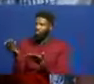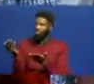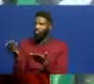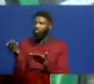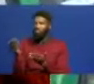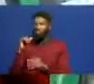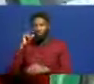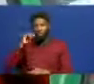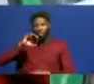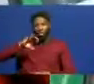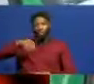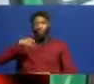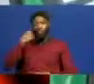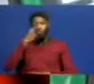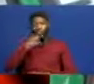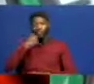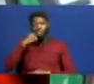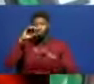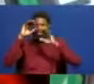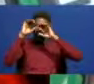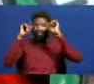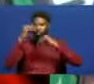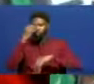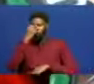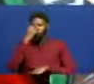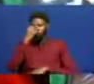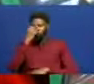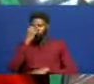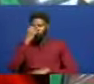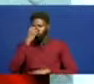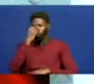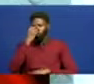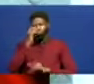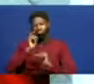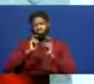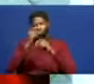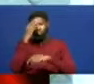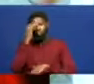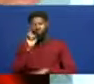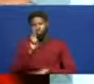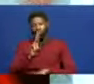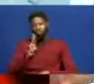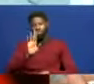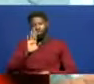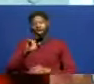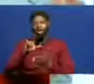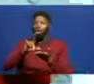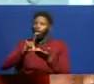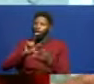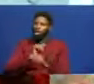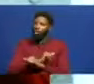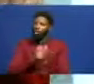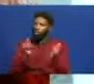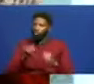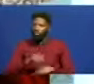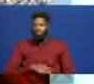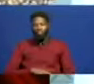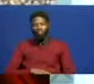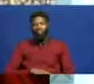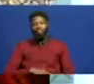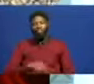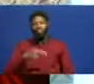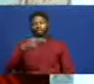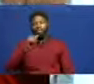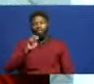by President William Ruto for proper utilization of his Hustler loan. Harrison, sasa kwa muda wa mwaka moja,